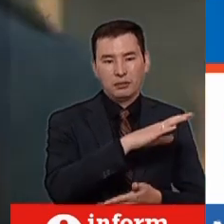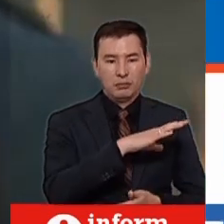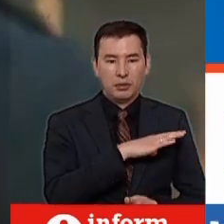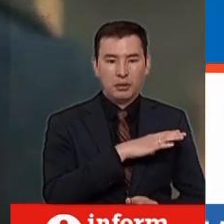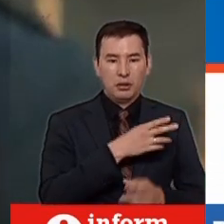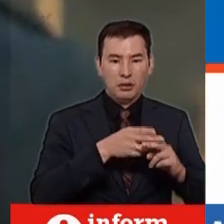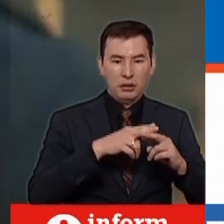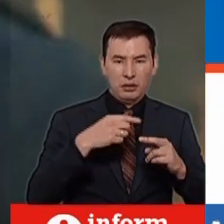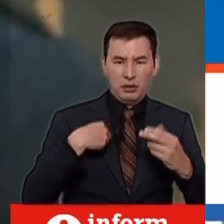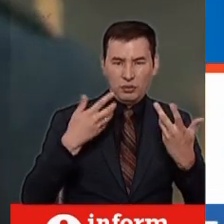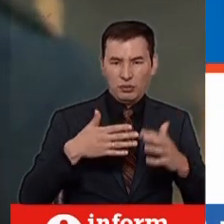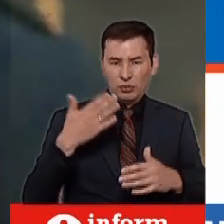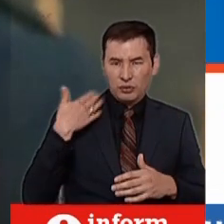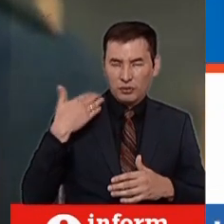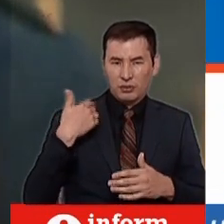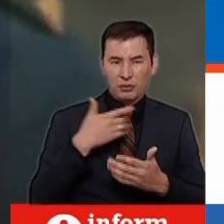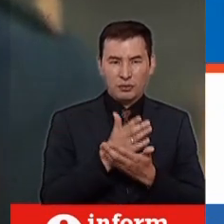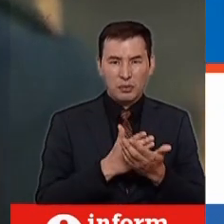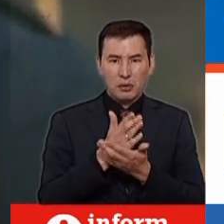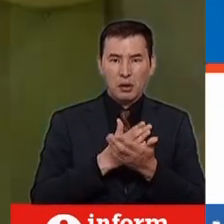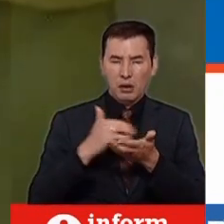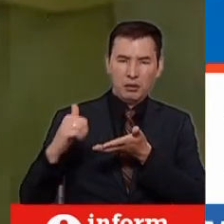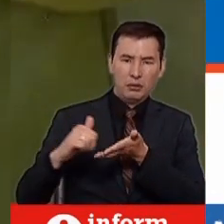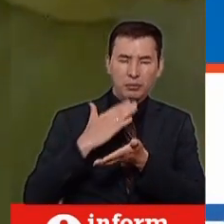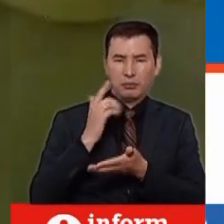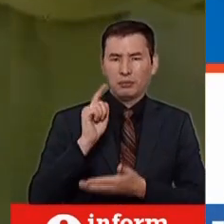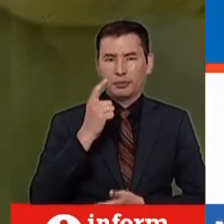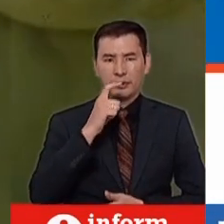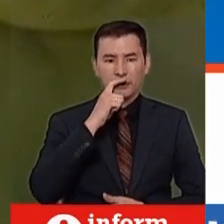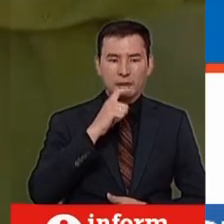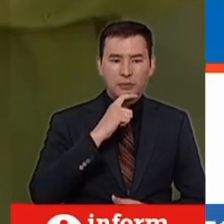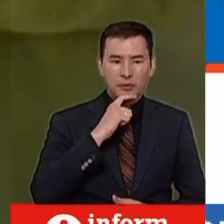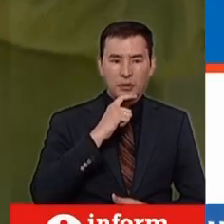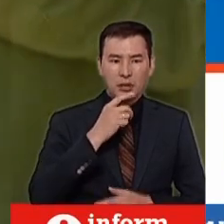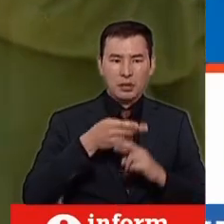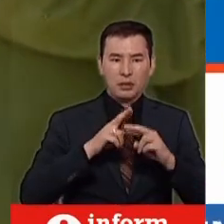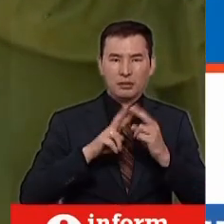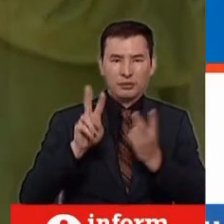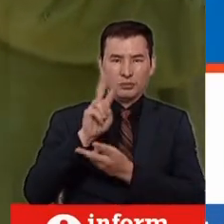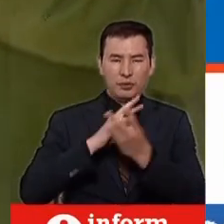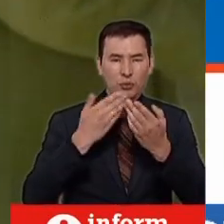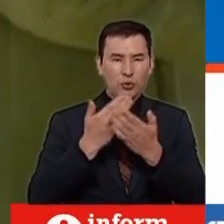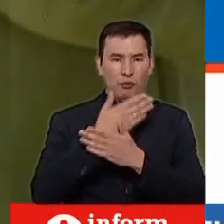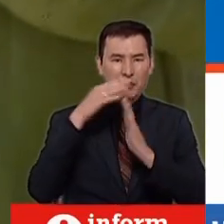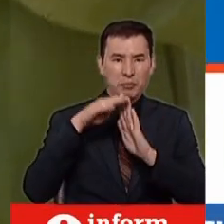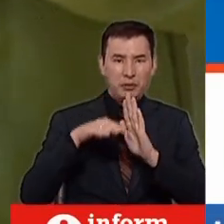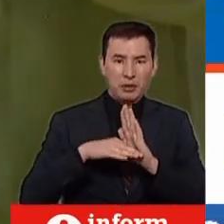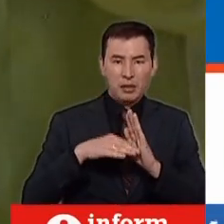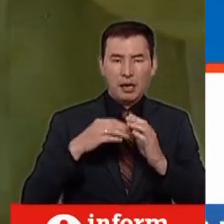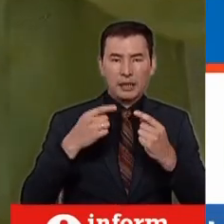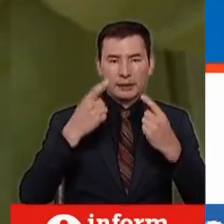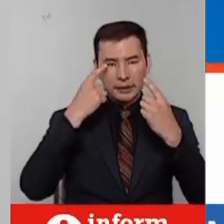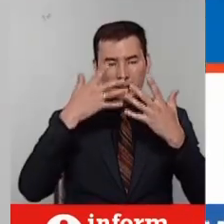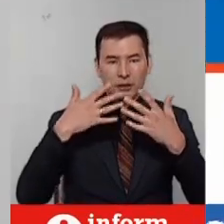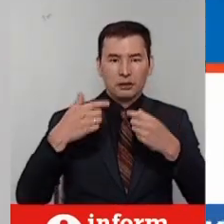жүргенімізге талай жыл болды деген азаматтар неліктен бұлай болғанын түсінбейді ал. Оның үстіне өзгертілген жаңа ережені ешкім ашып түсіндірмеді деп